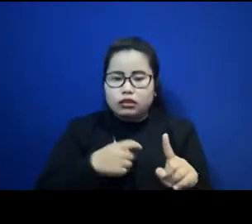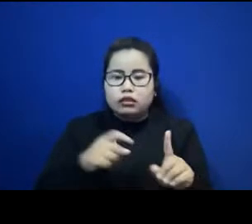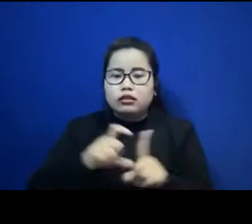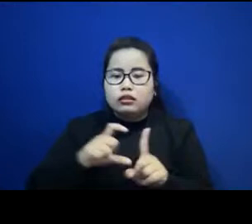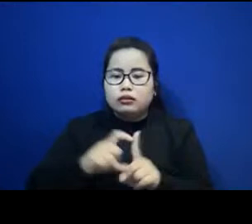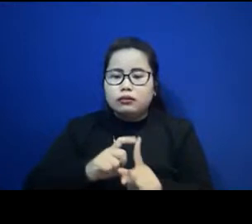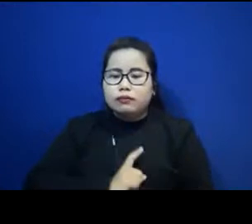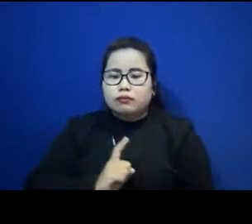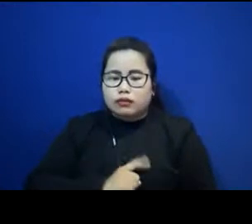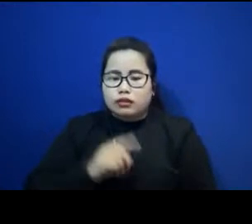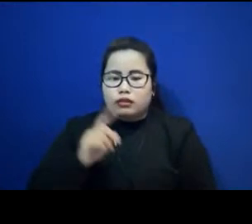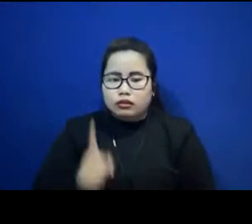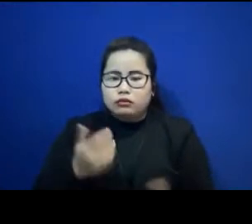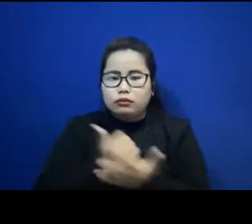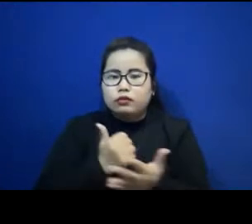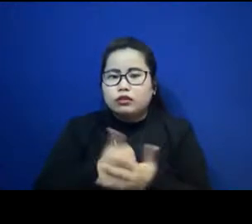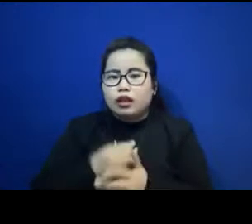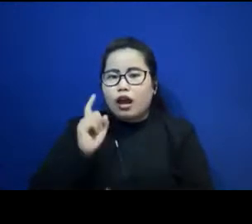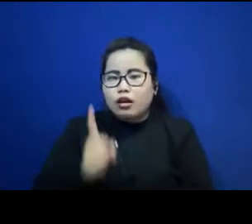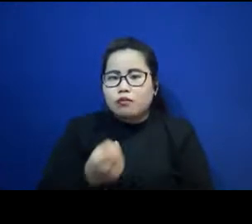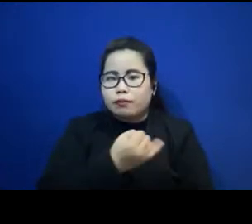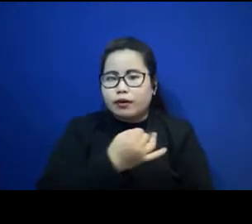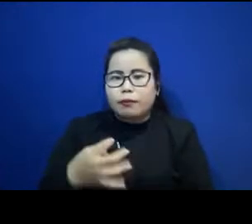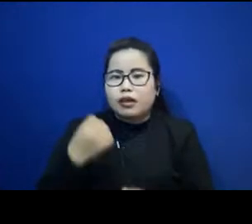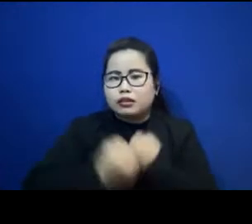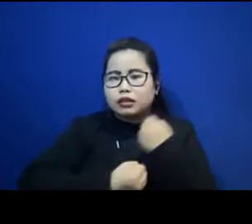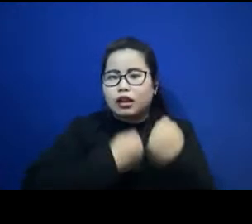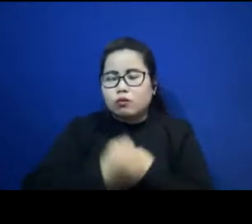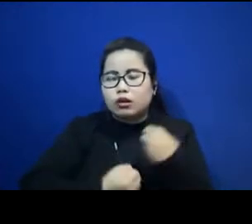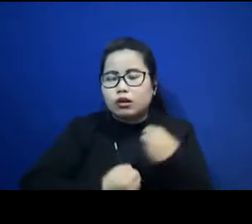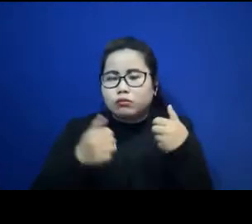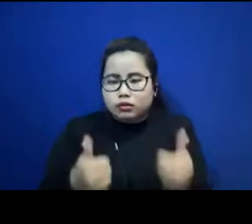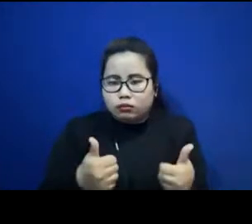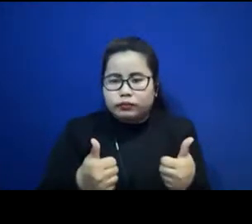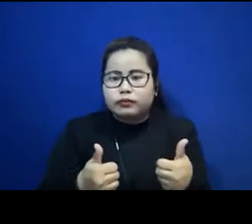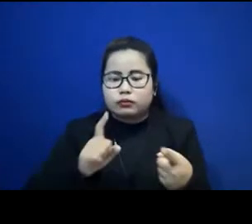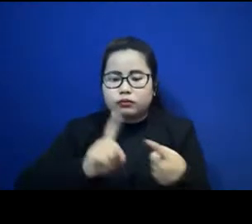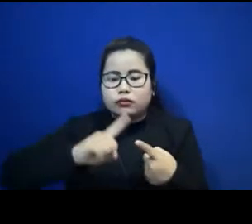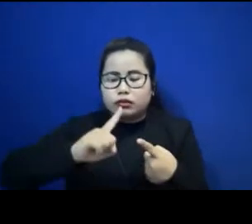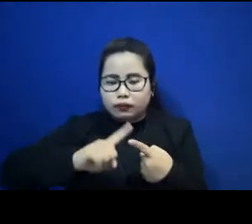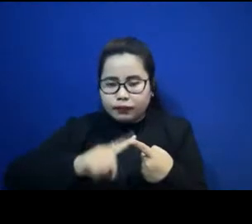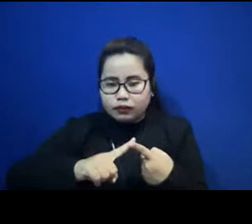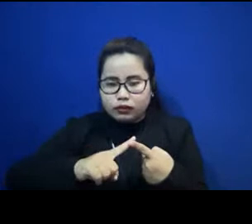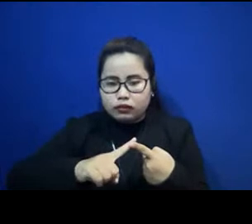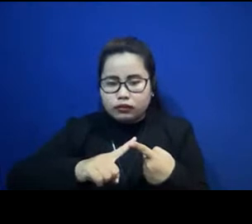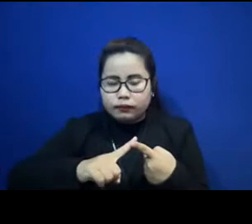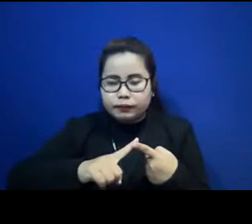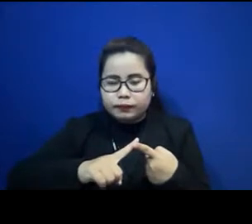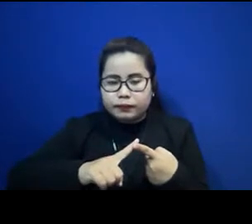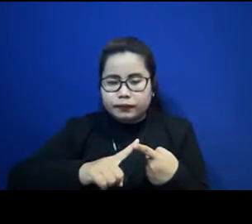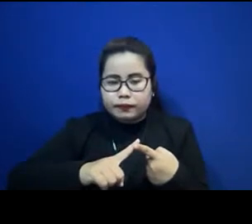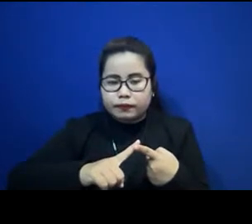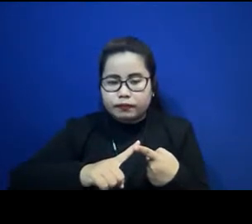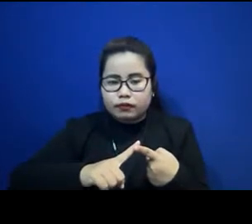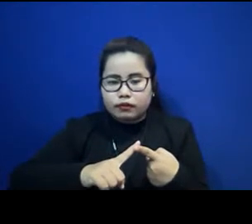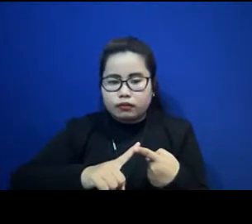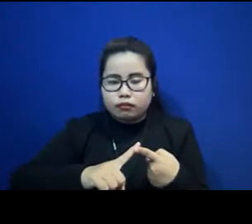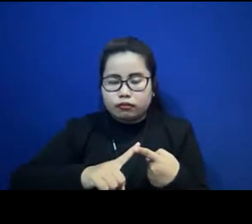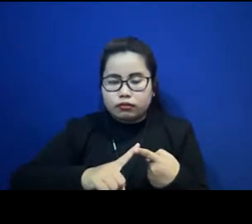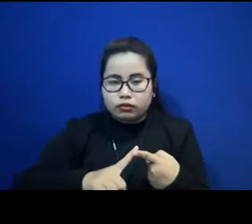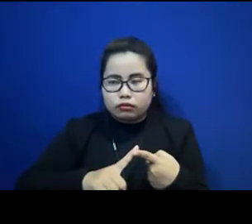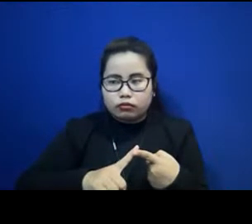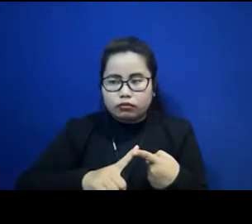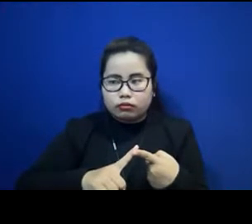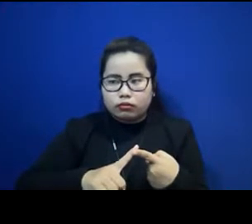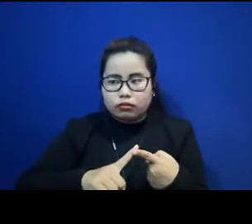ada sekarang ini sebenarnya ada beberapa gitu yang bisa dilakukan pertama tadi tentu saja ke apa kalau